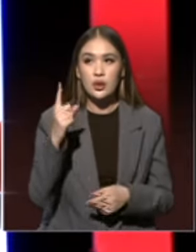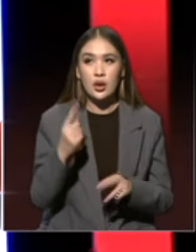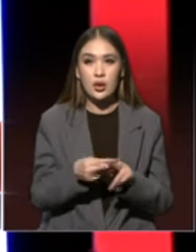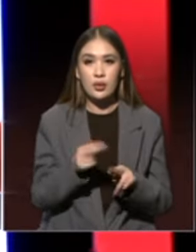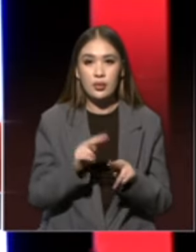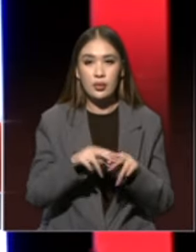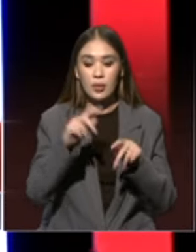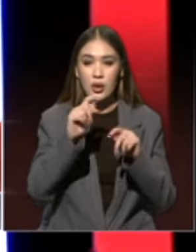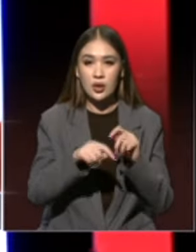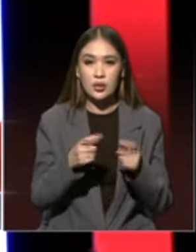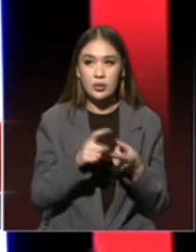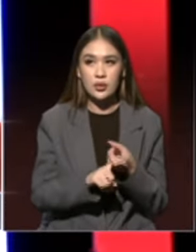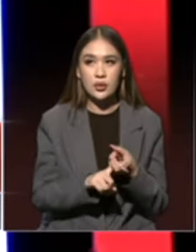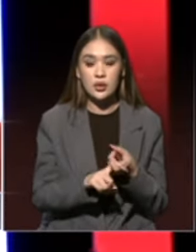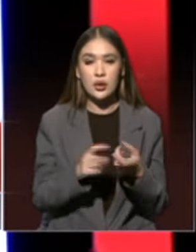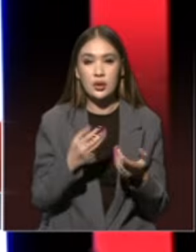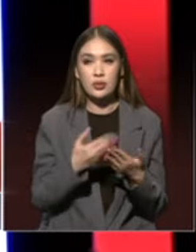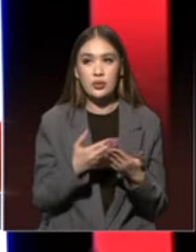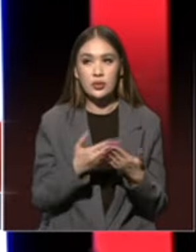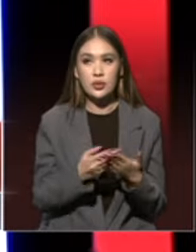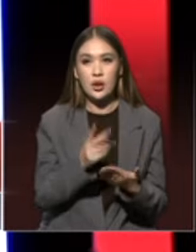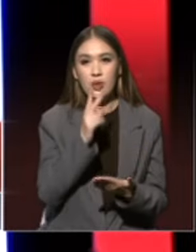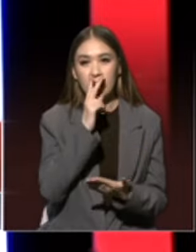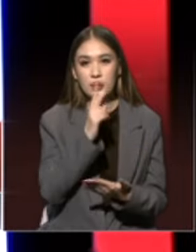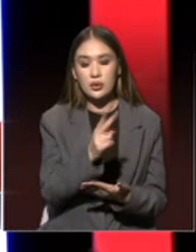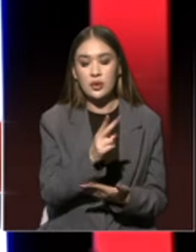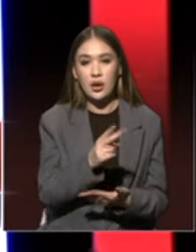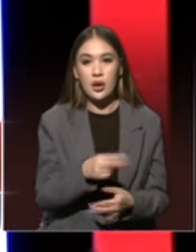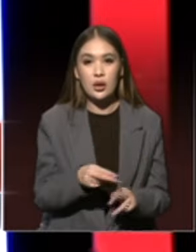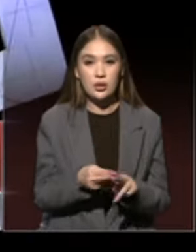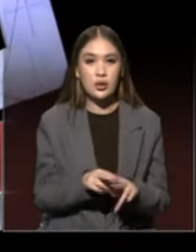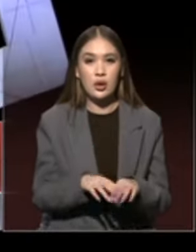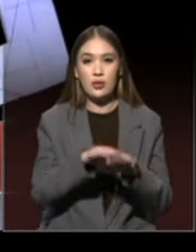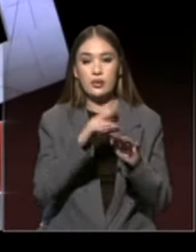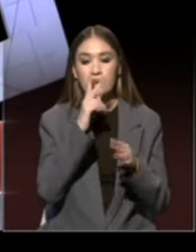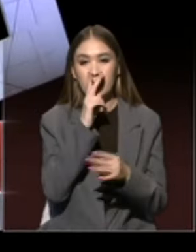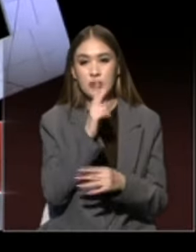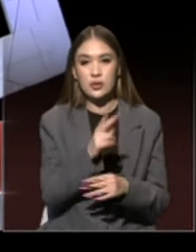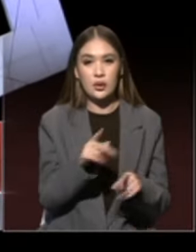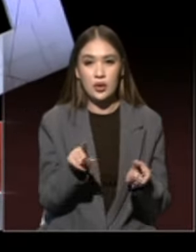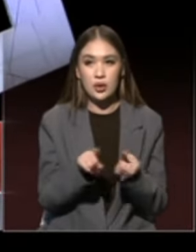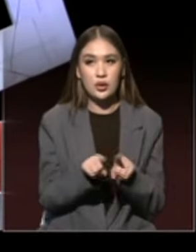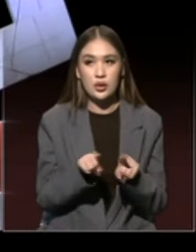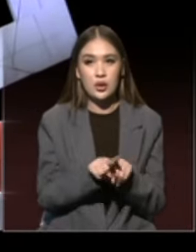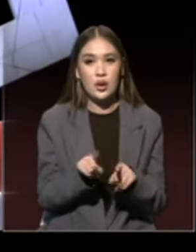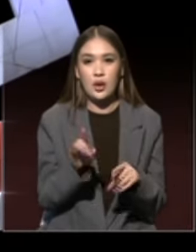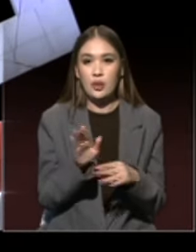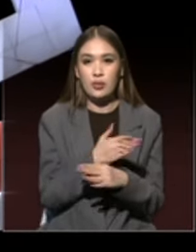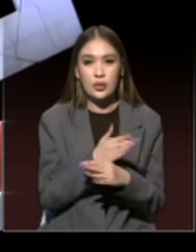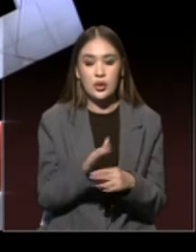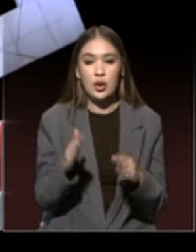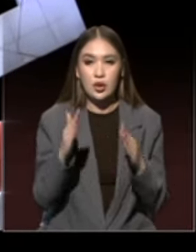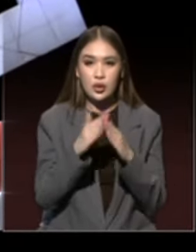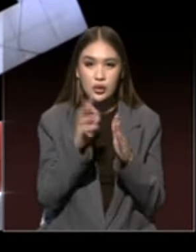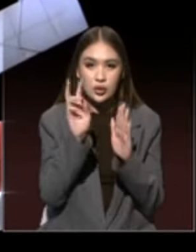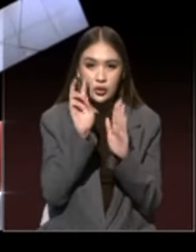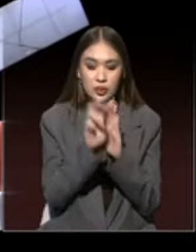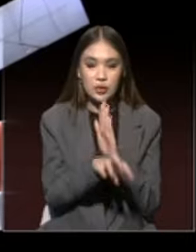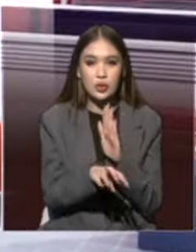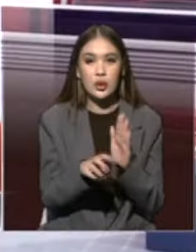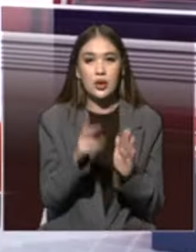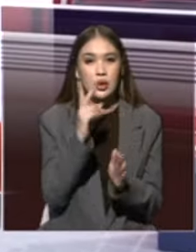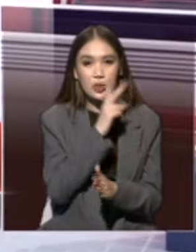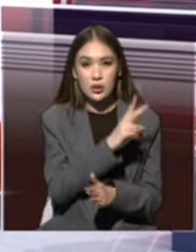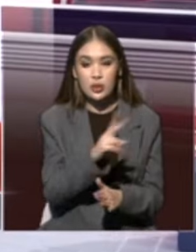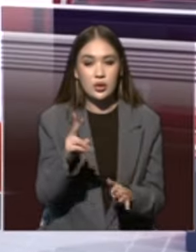мысалға. Мына жерде су жайды. Жоқ, визуалды тұрып. Бұл жерде визуалды тұрып деген кезде, бұл көзбен қараған бір бөлек, ішіне кіріп үйдің жағдайын